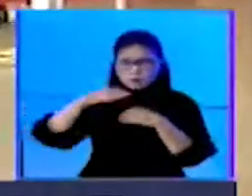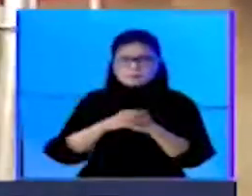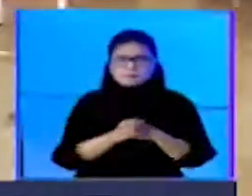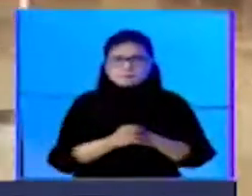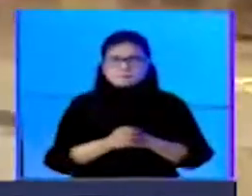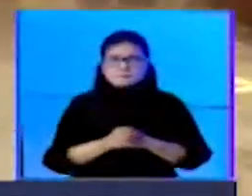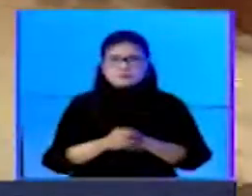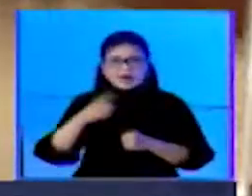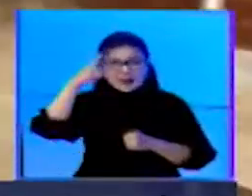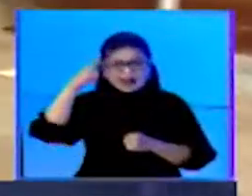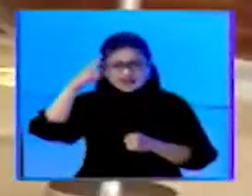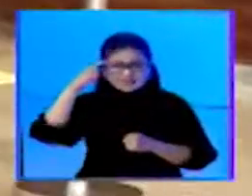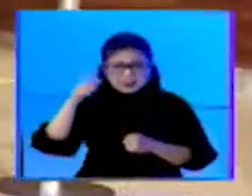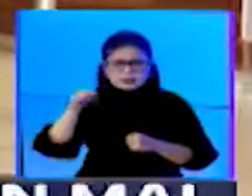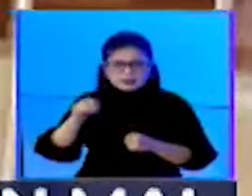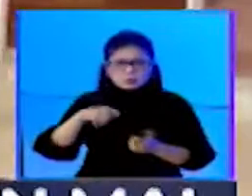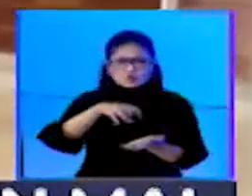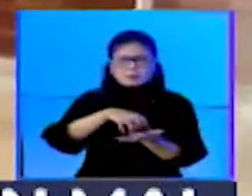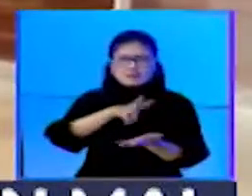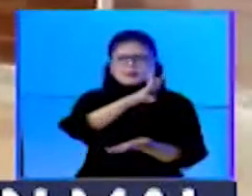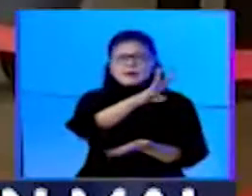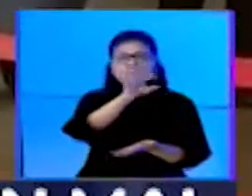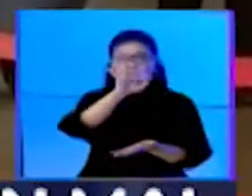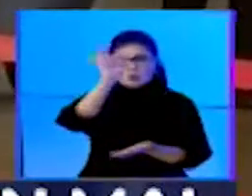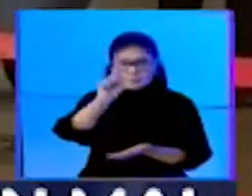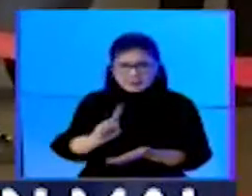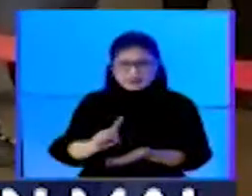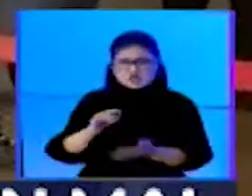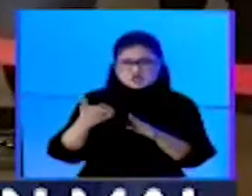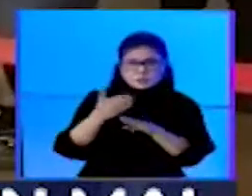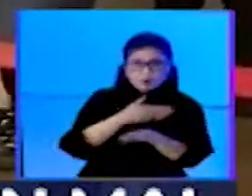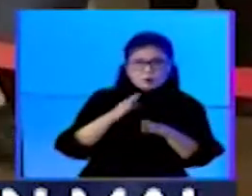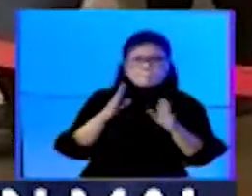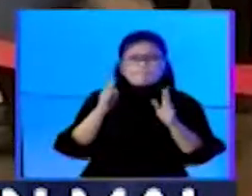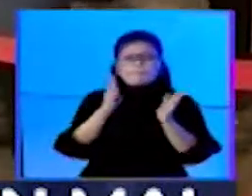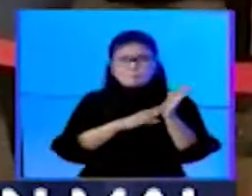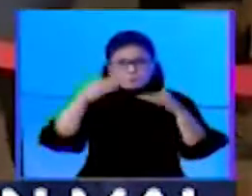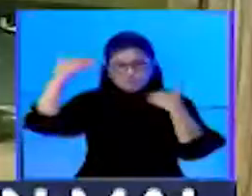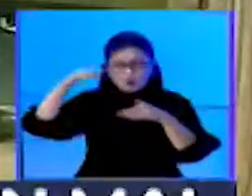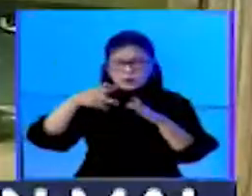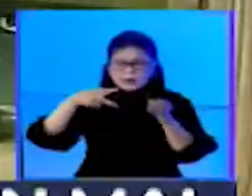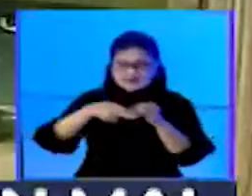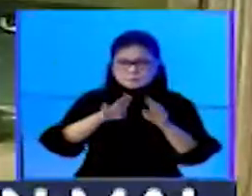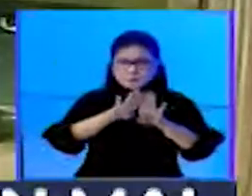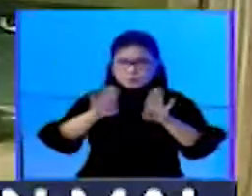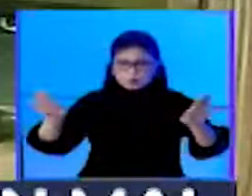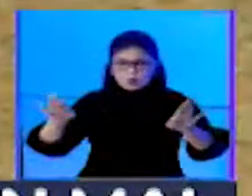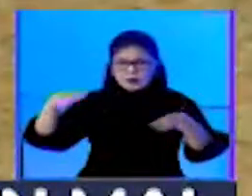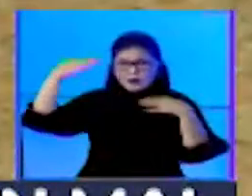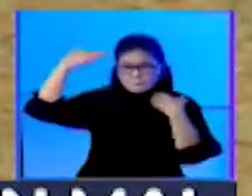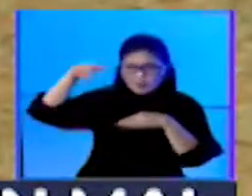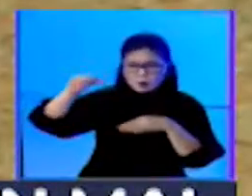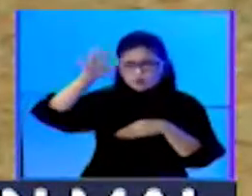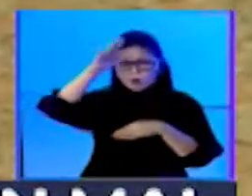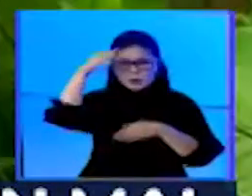Hai simulasi ini diadakan sekitar 30 menit sebelum Mall Pondok Indah resmi dibuka untuk umum sebelum memasuki Mall